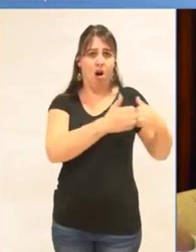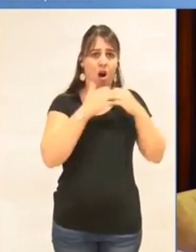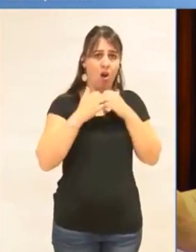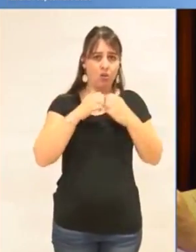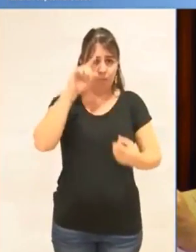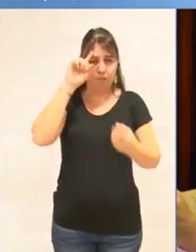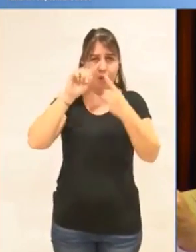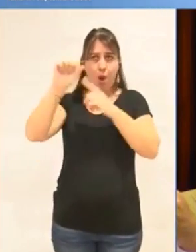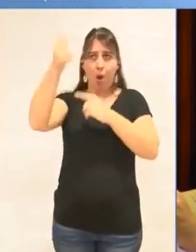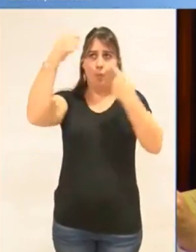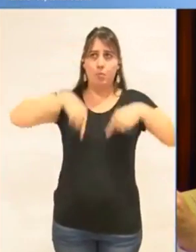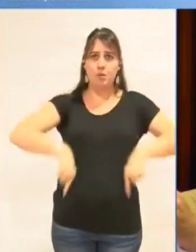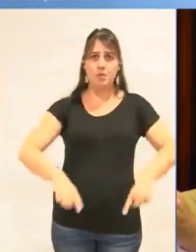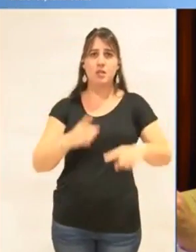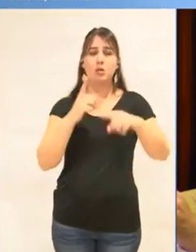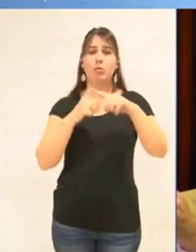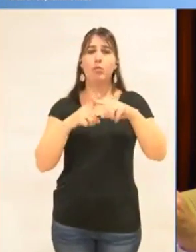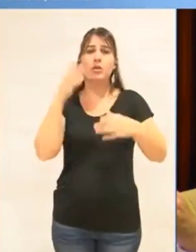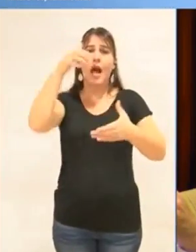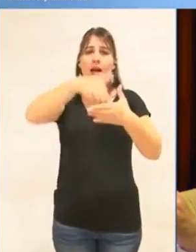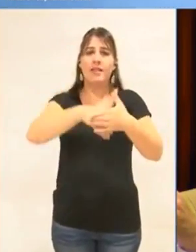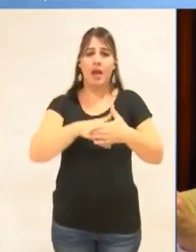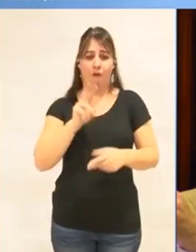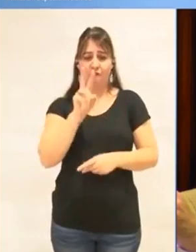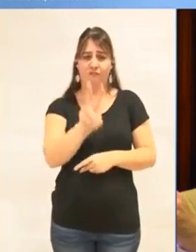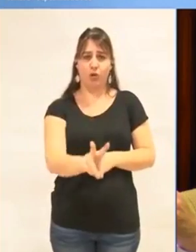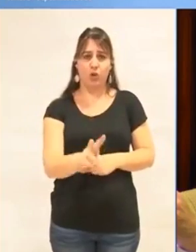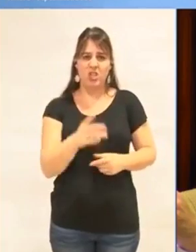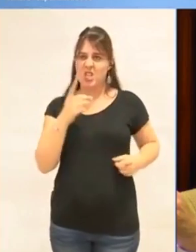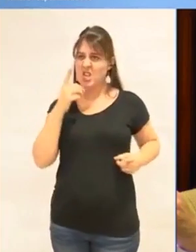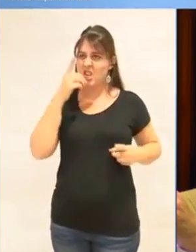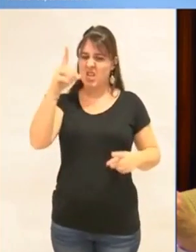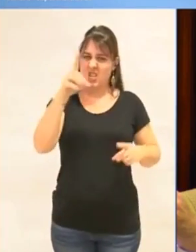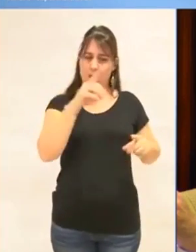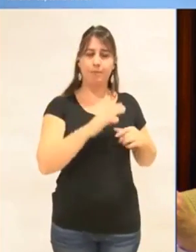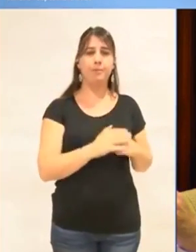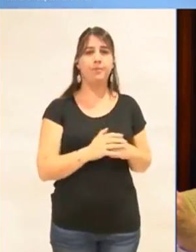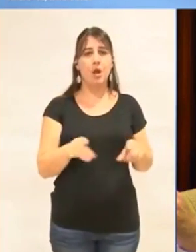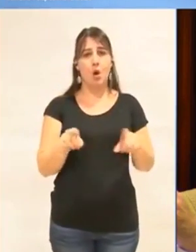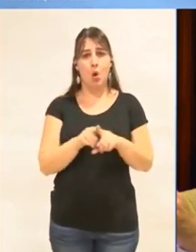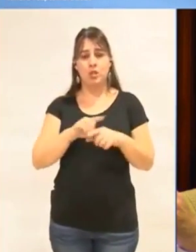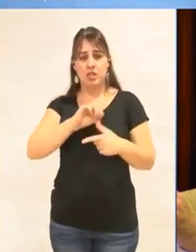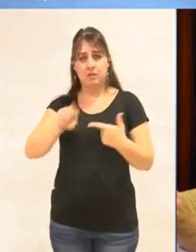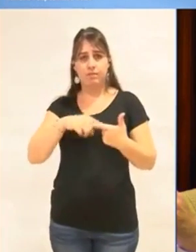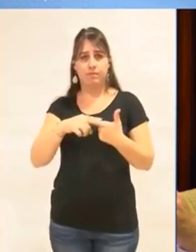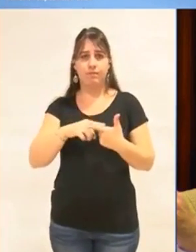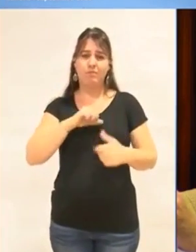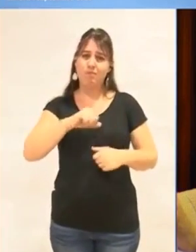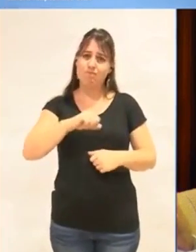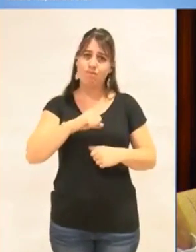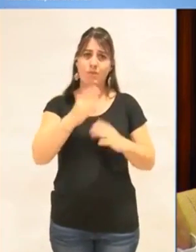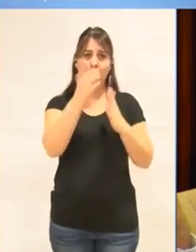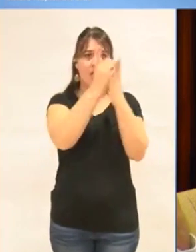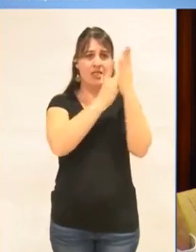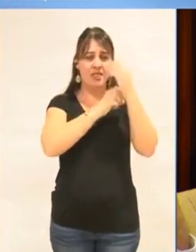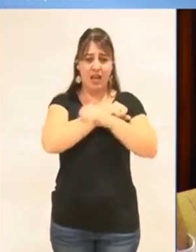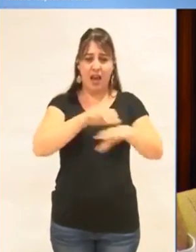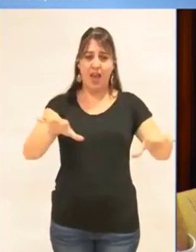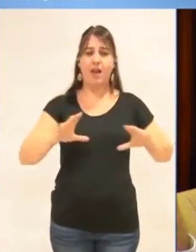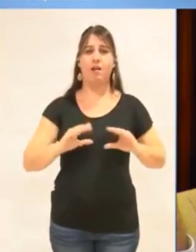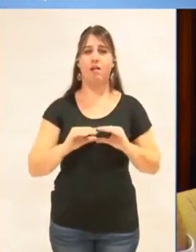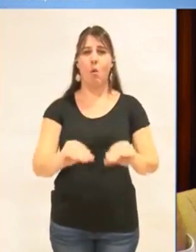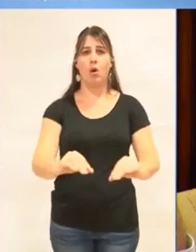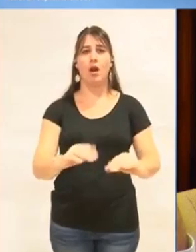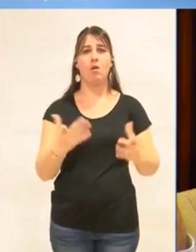Premier ministre et du ministre de l'Intérieur vendredi. Et l'autre point, c'était d'accélérer la publication du décret d'application